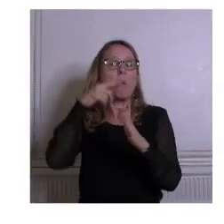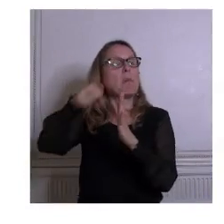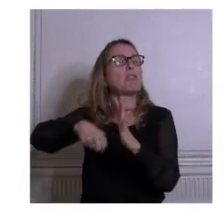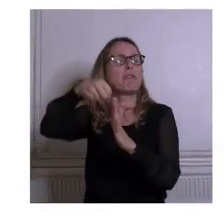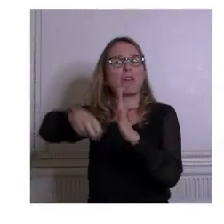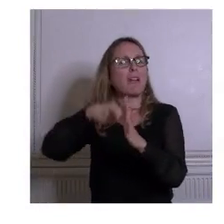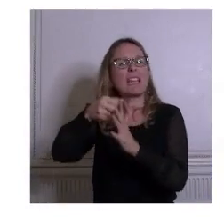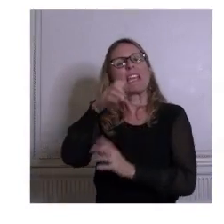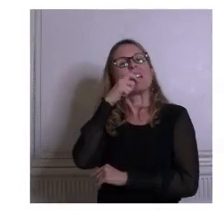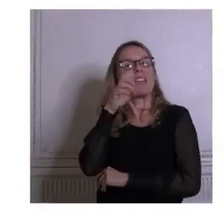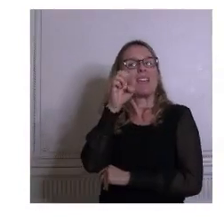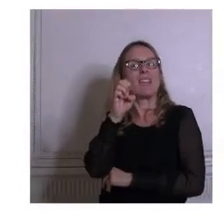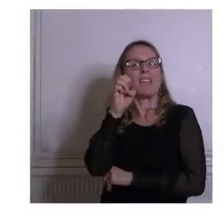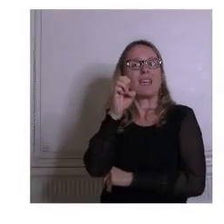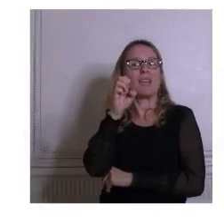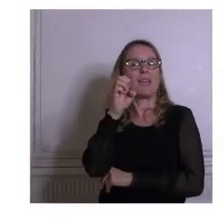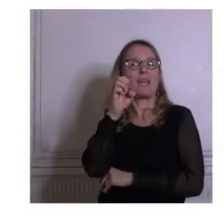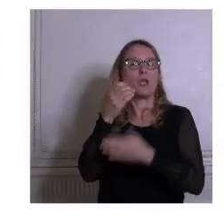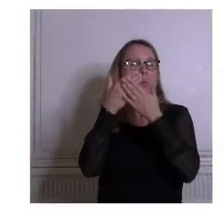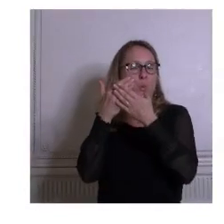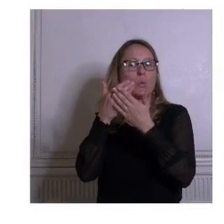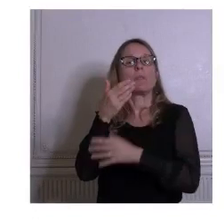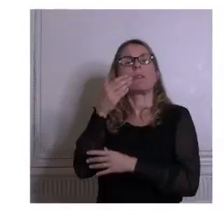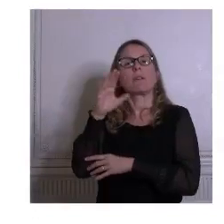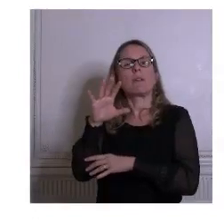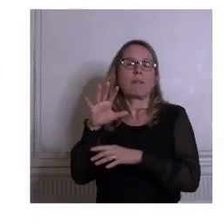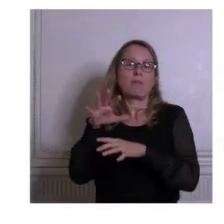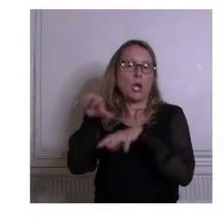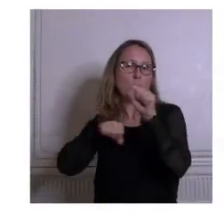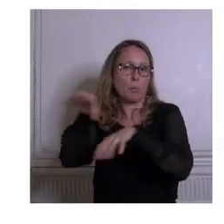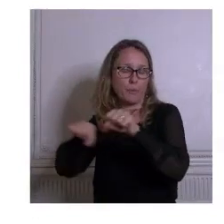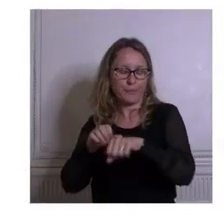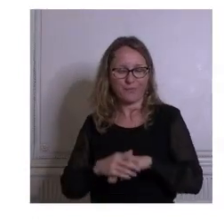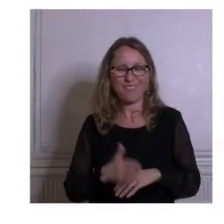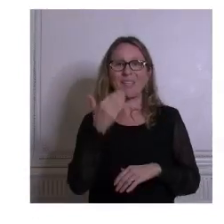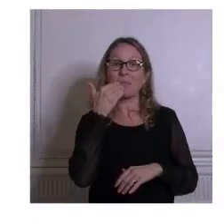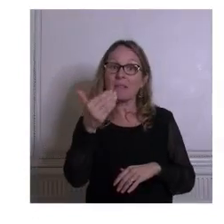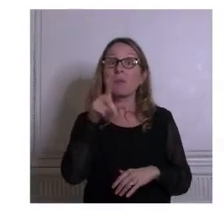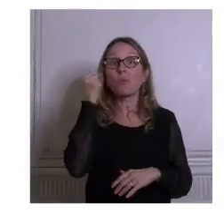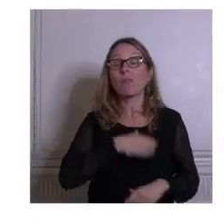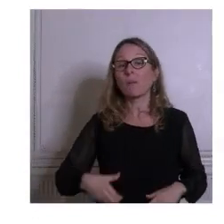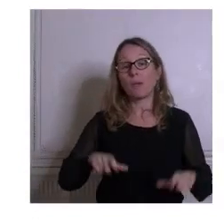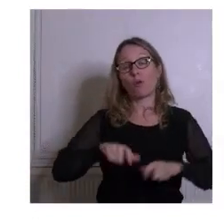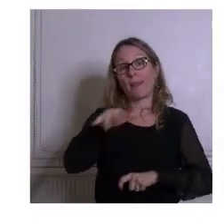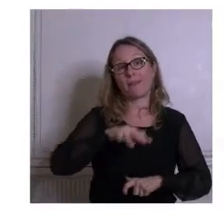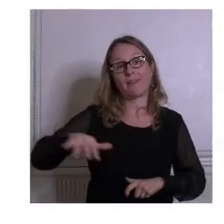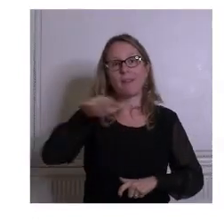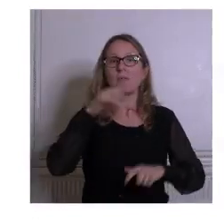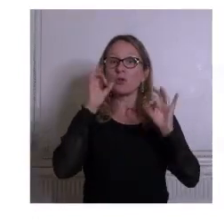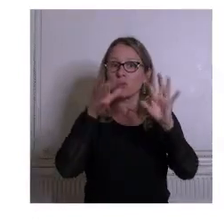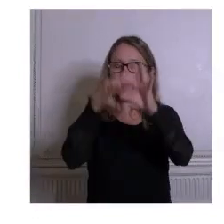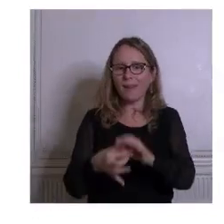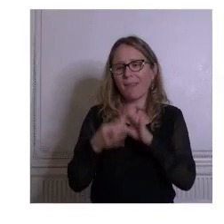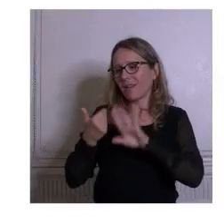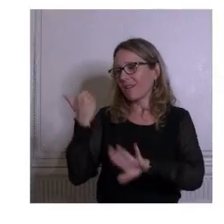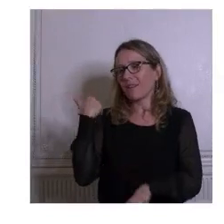Y a-t-il des observations, Madame Kellier? C'était juste une question. Il y a une augmentation dans ce tableau